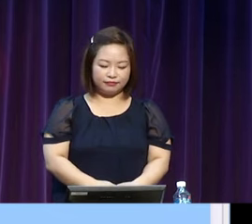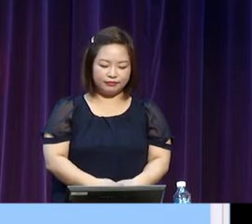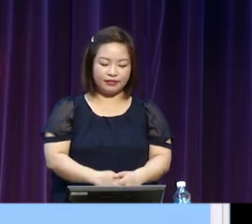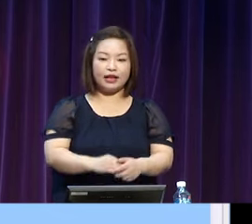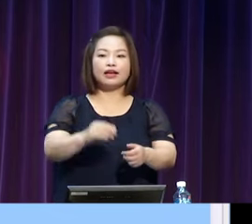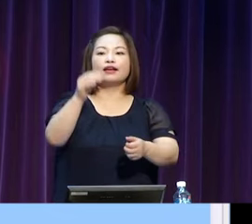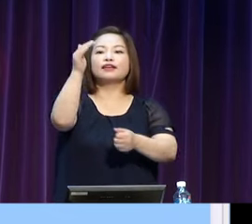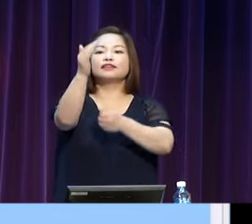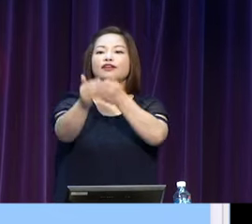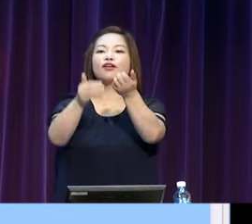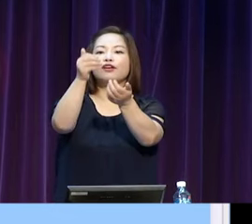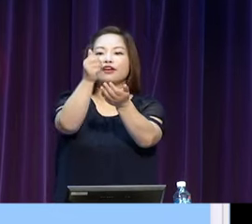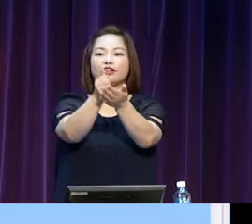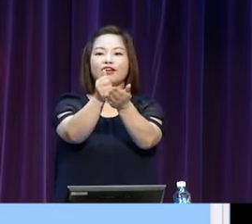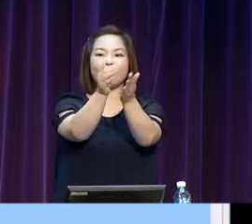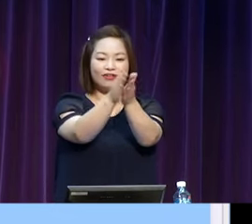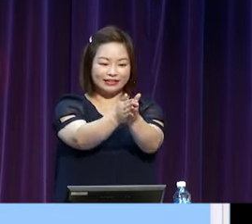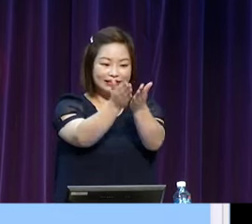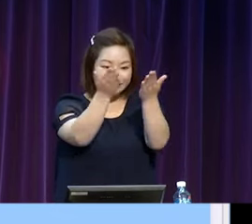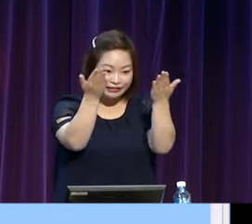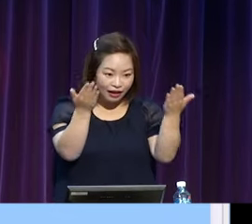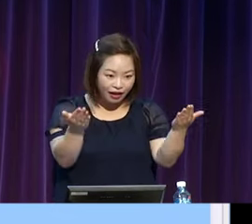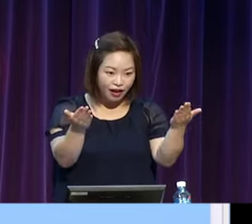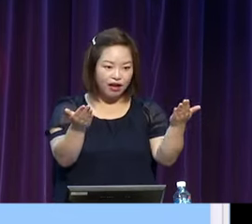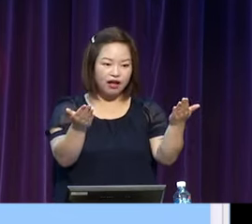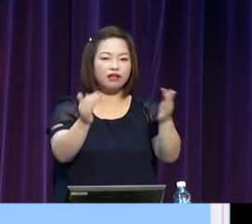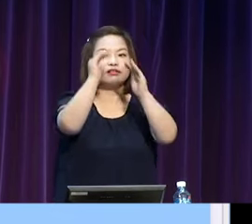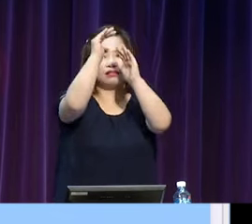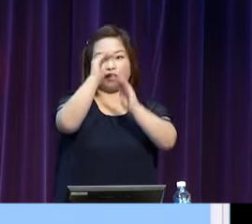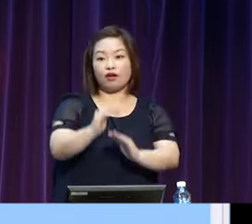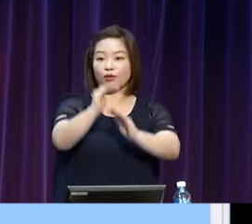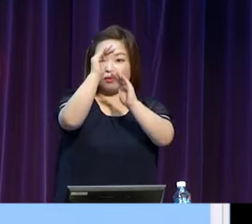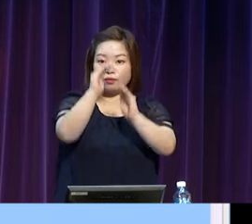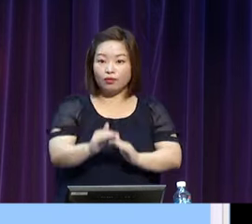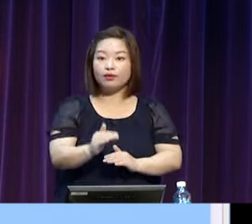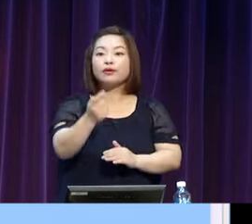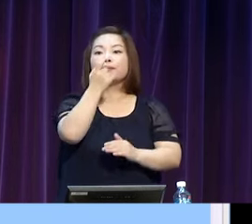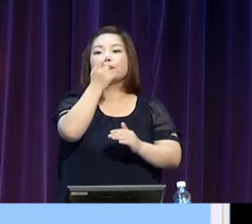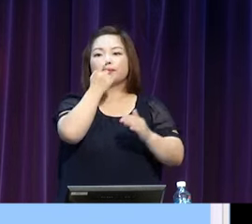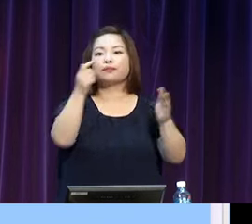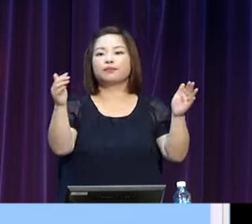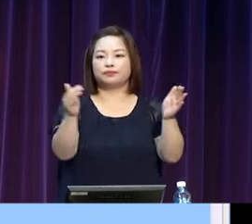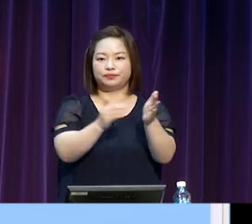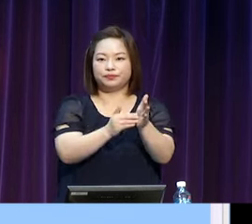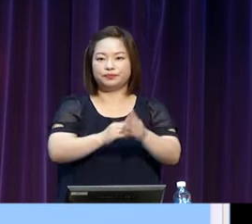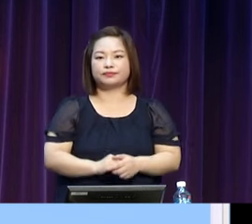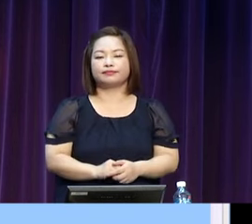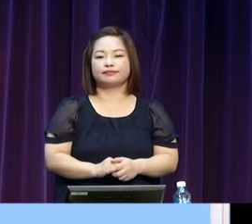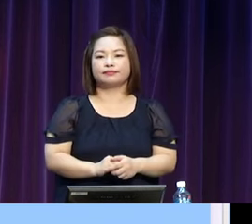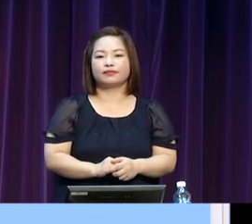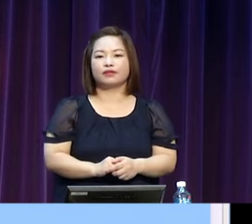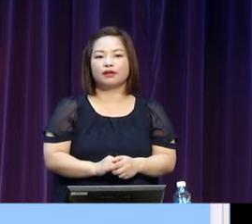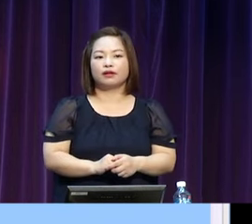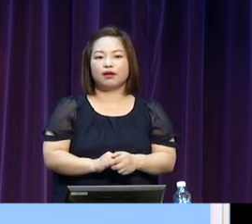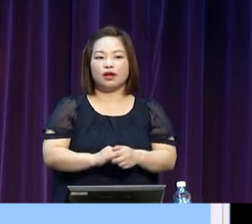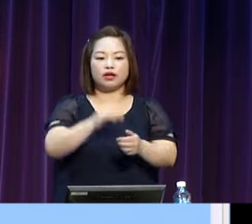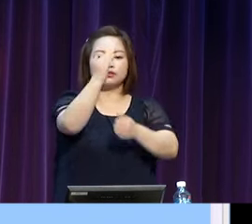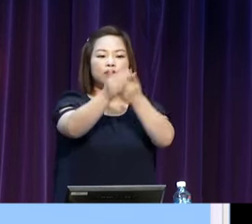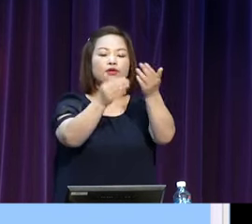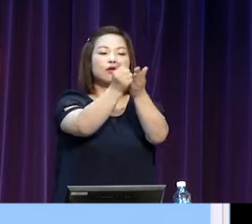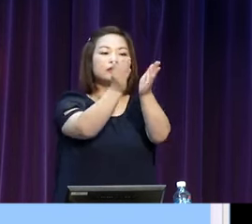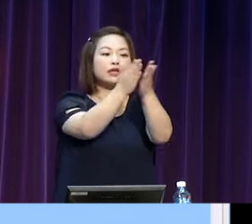성경에서 우리가 많은 것들을 지금 배우고 있는데 그 가운데에서 이 교회라고 하는